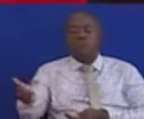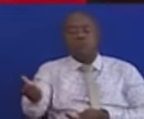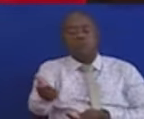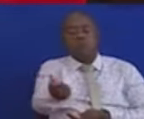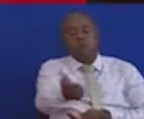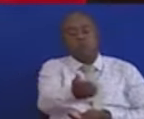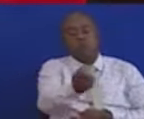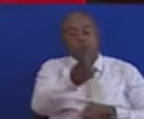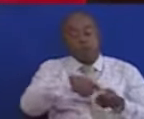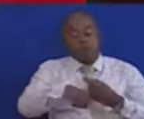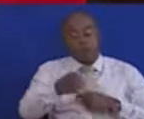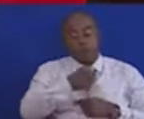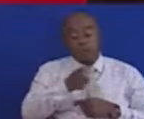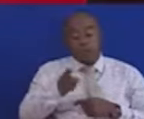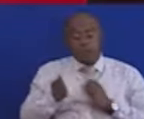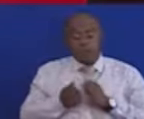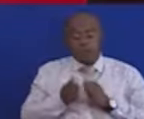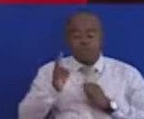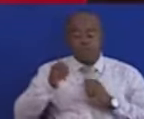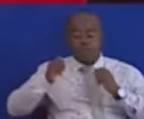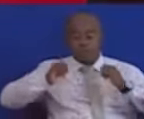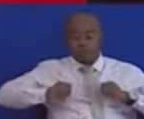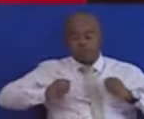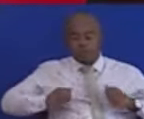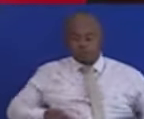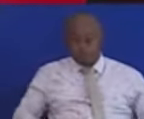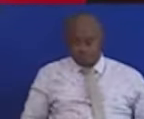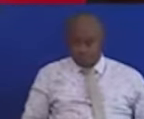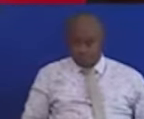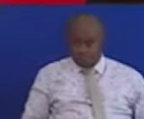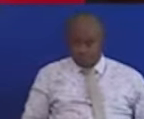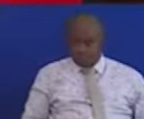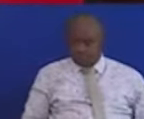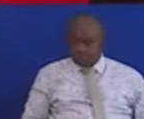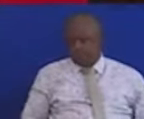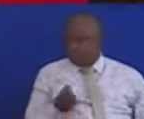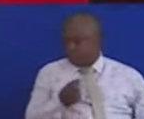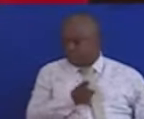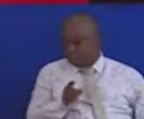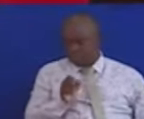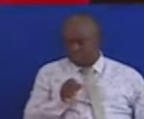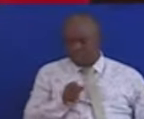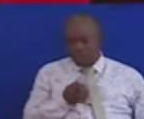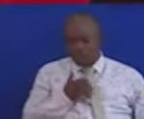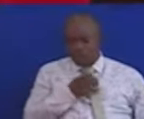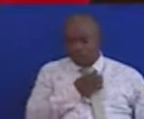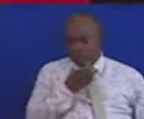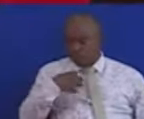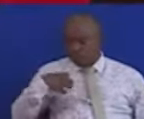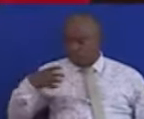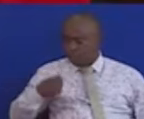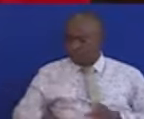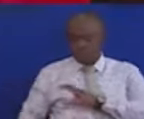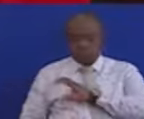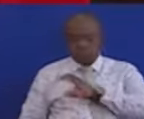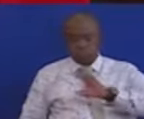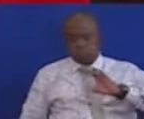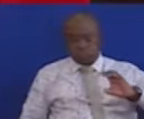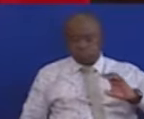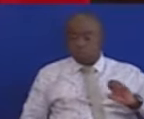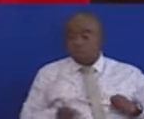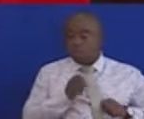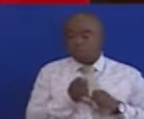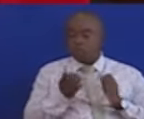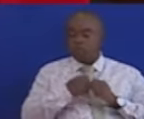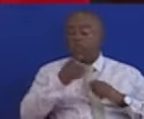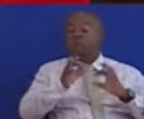katika Wiz hii Ya malas Sir MH eshima mwen yeki feda ndi kila kitu Wiz ika feda Kazi Zina Zika Fany